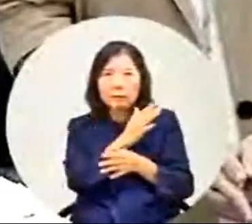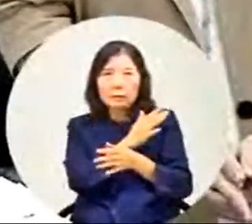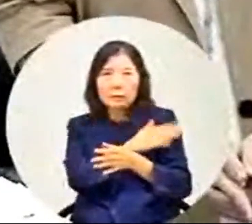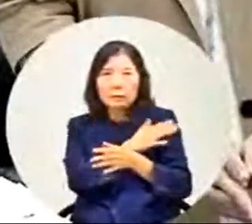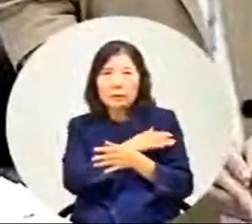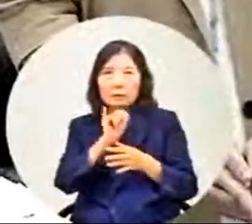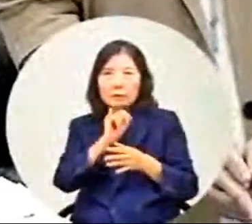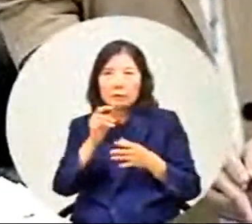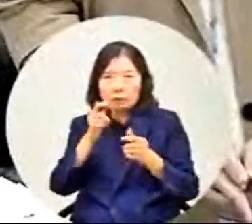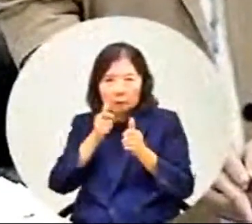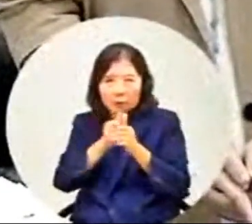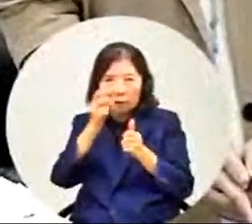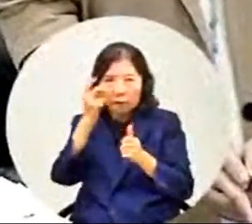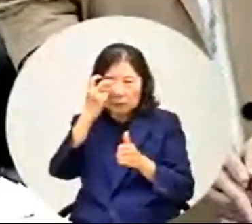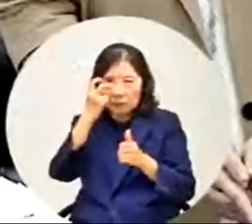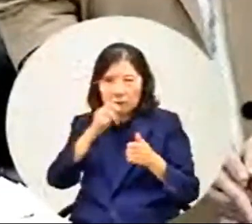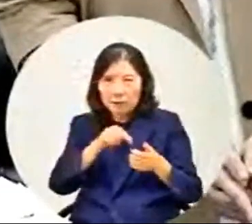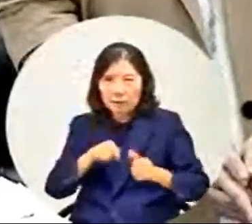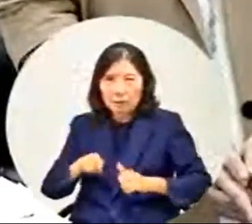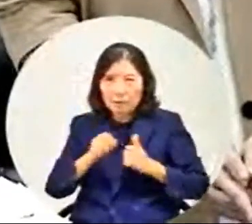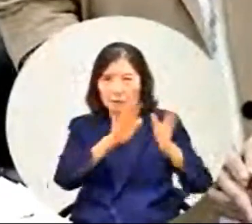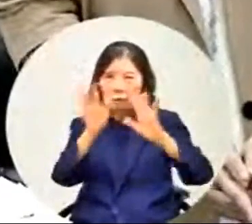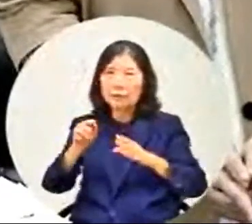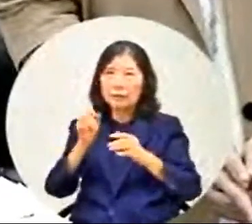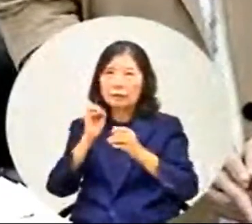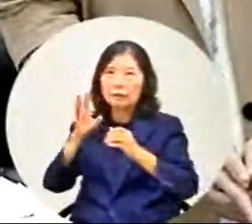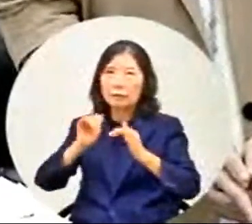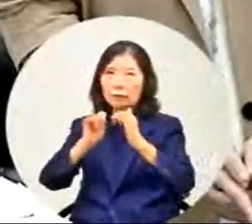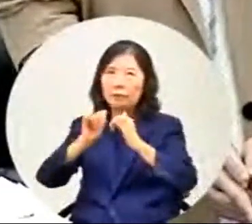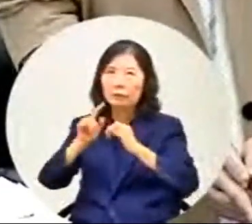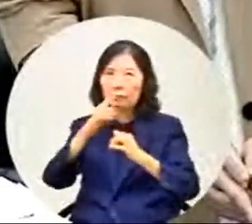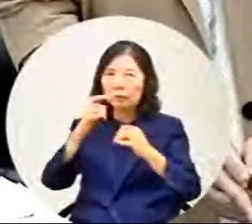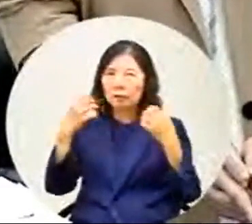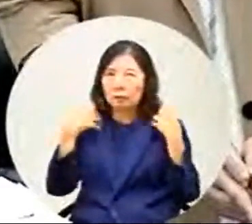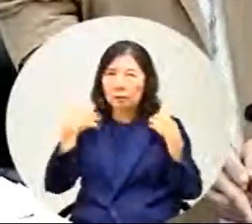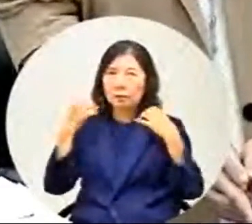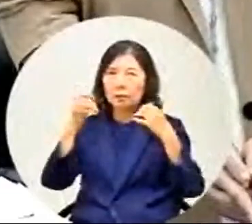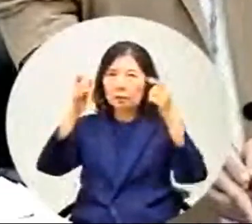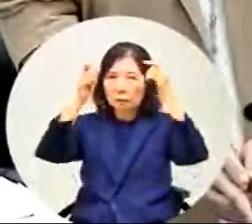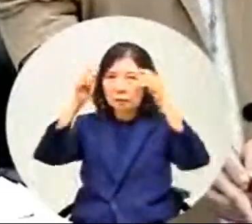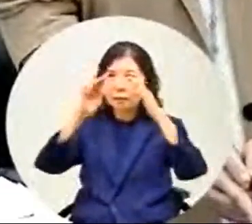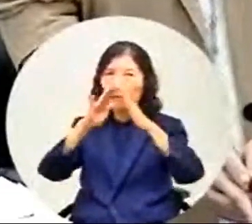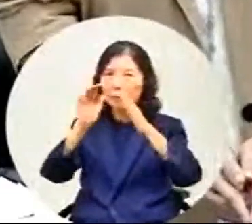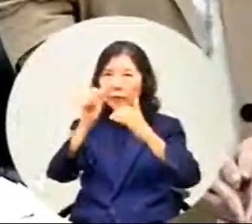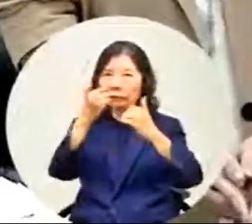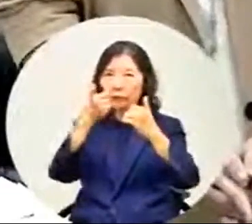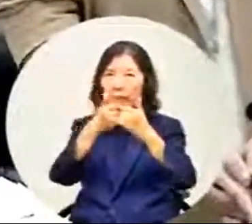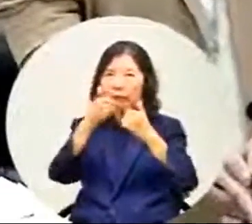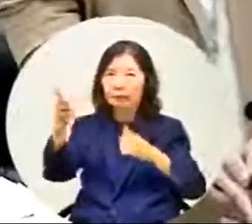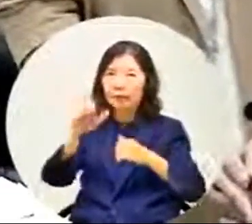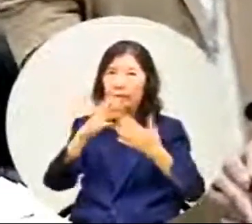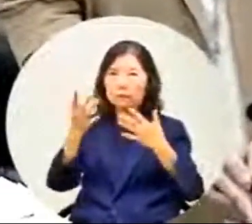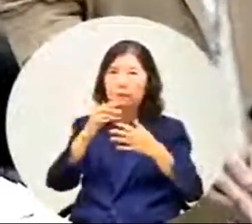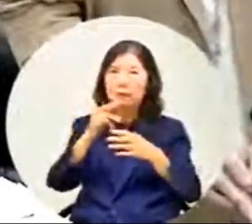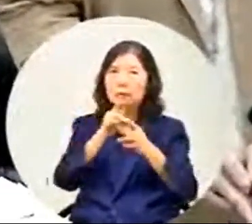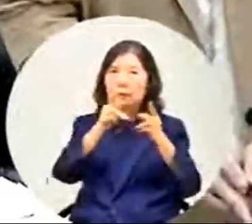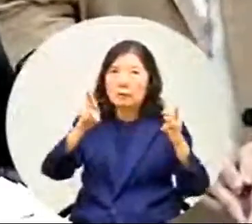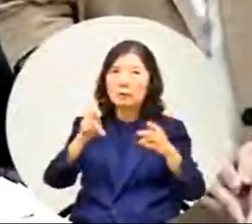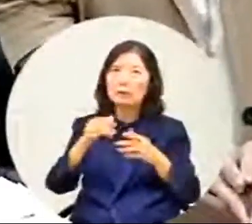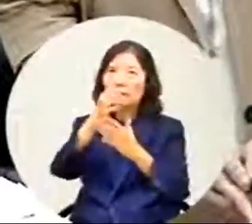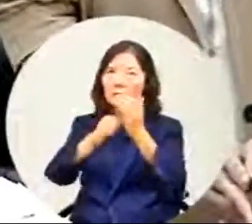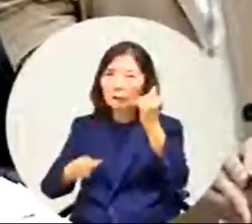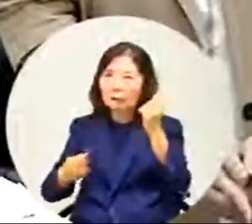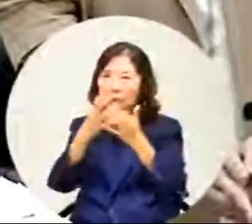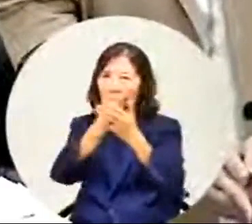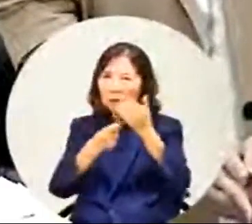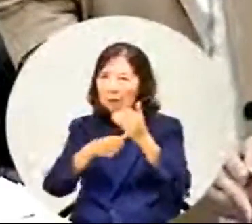相，我们要告诉高雄市民，我们是负责任的高雄市议员，我们不要再留子孙。如果你有做这么重大